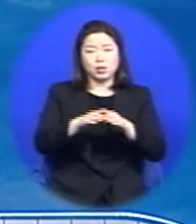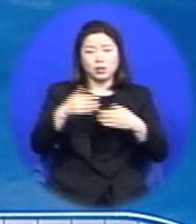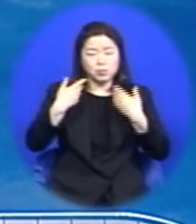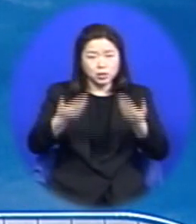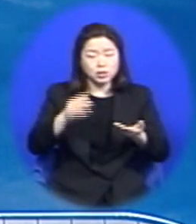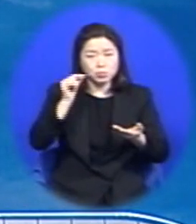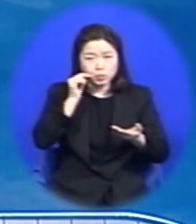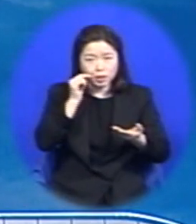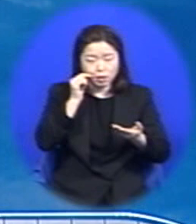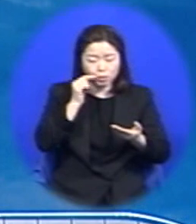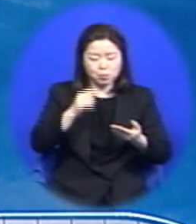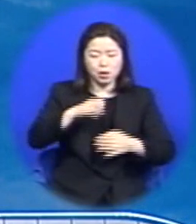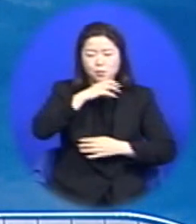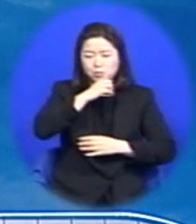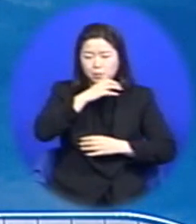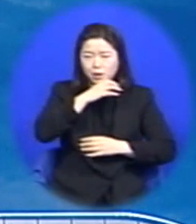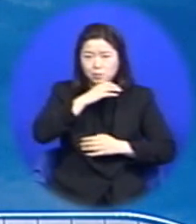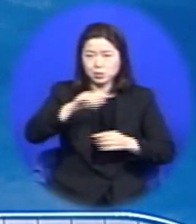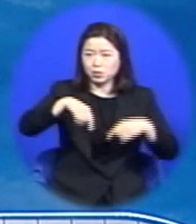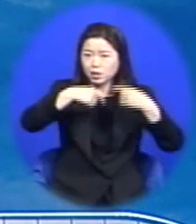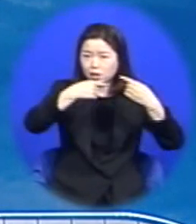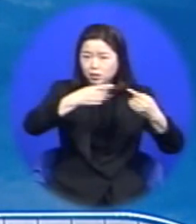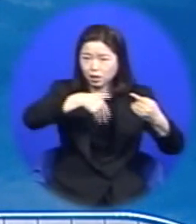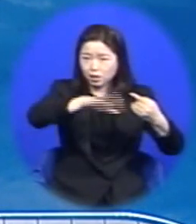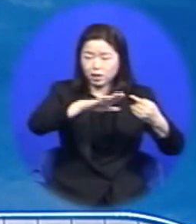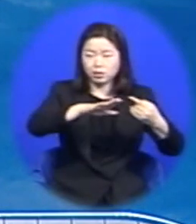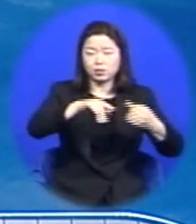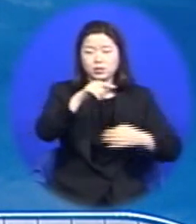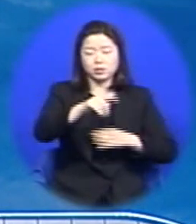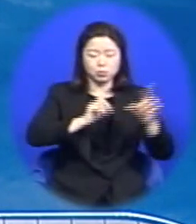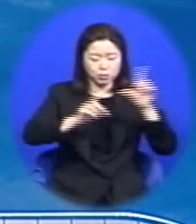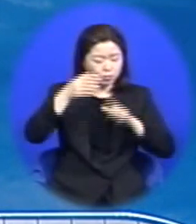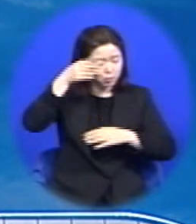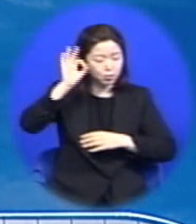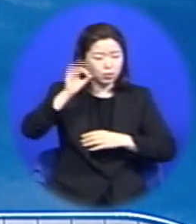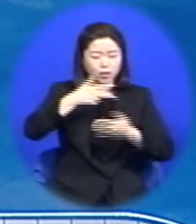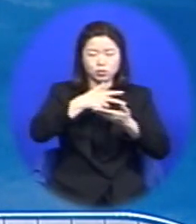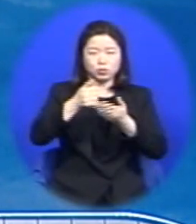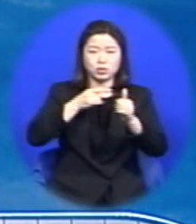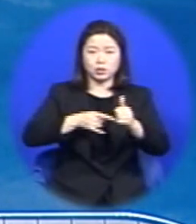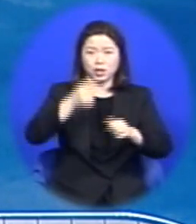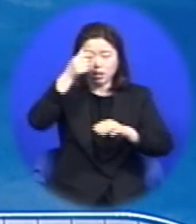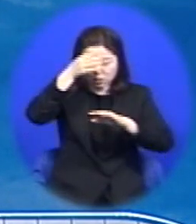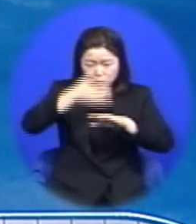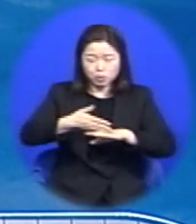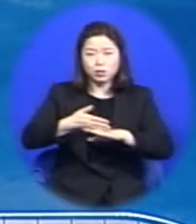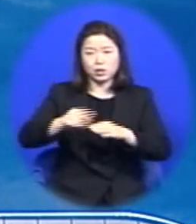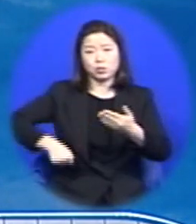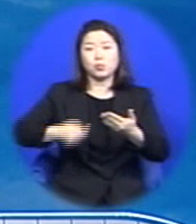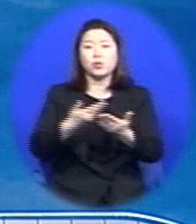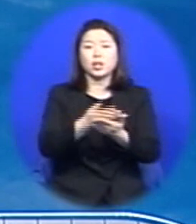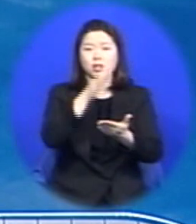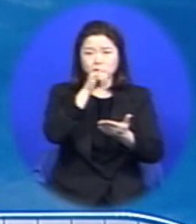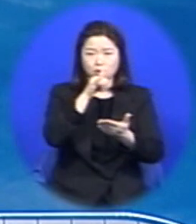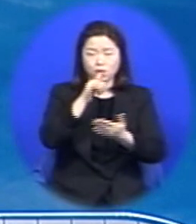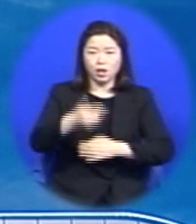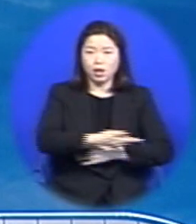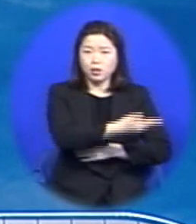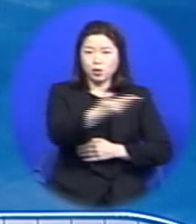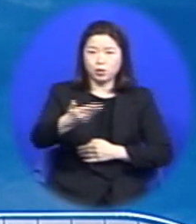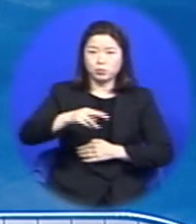집을 나섰던 제 모습이 생각나 주님께 죄송하다고 기도했어요. 여러분들도 아셨으면